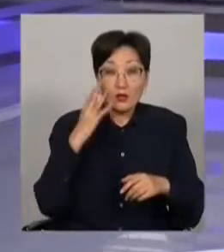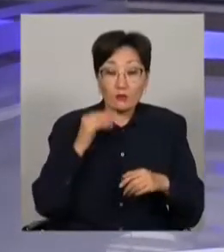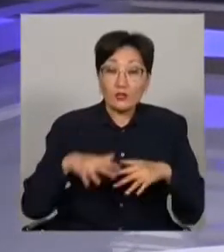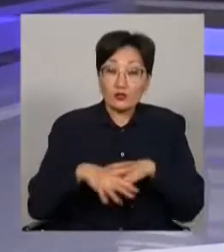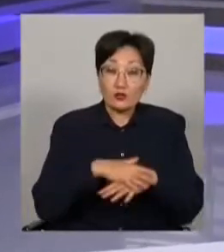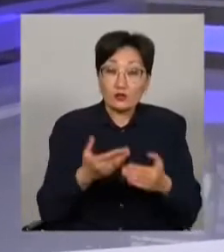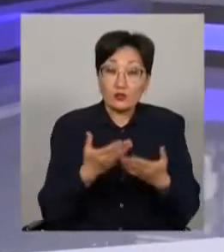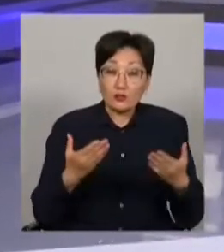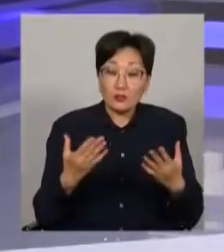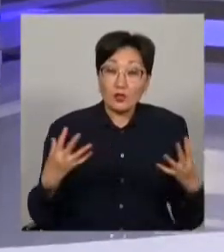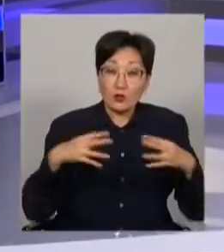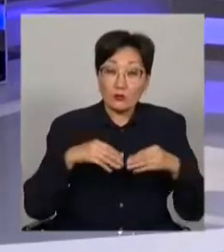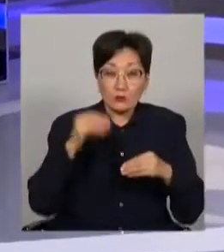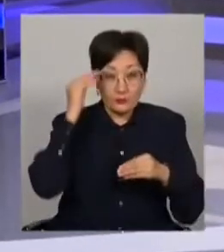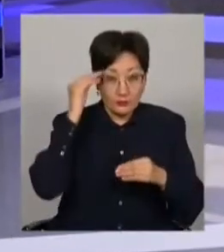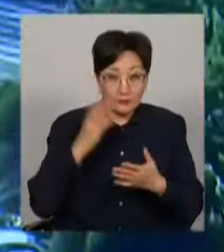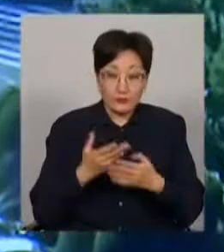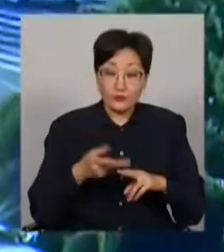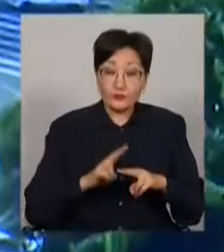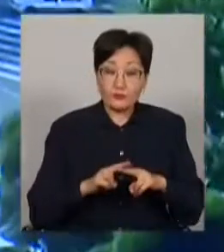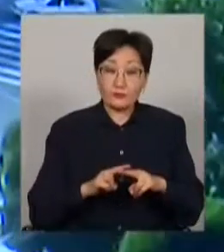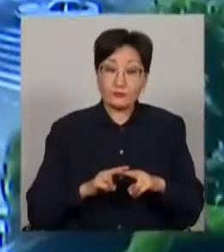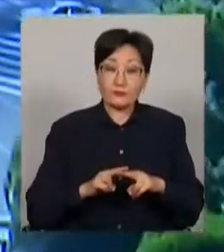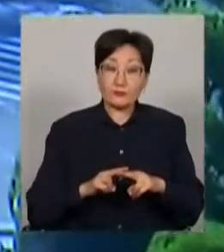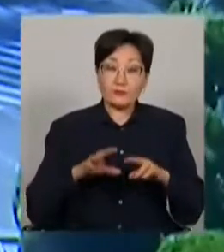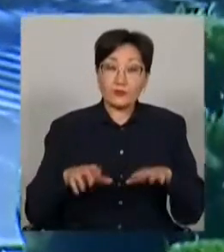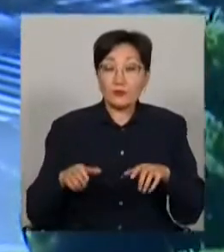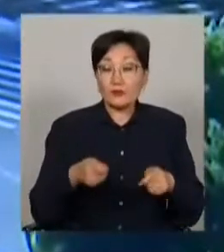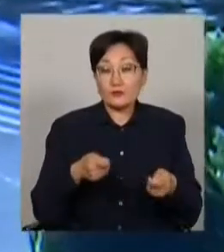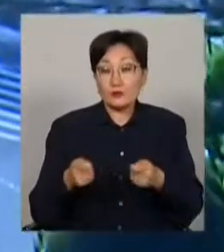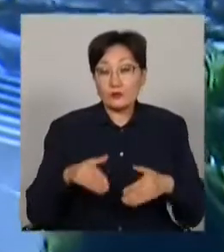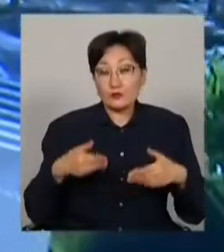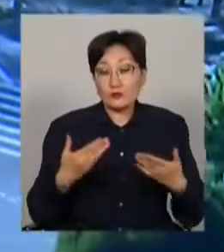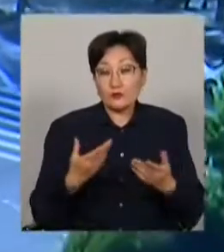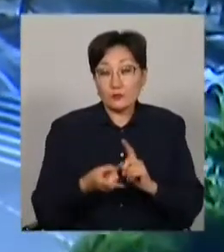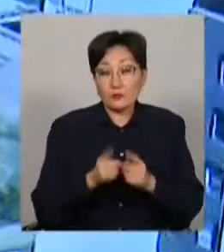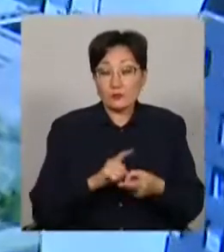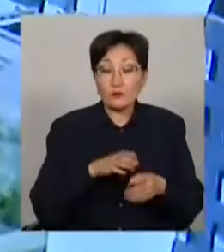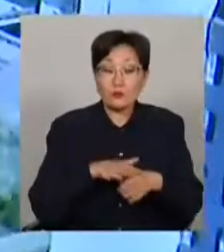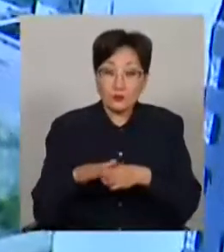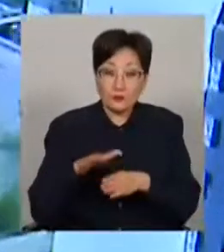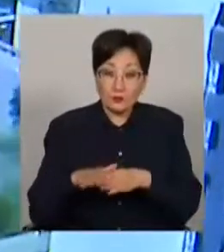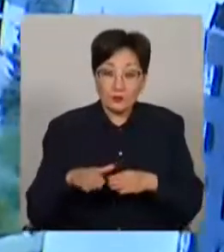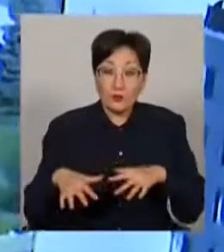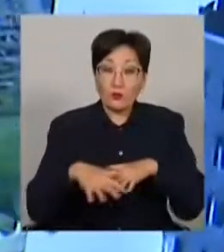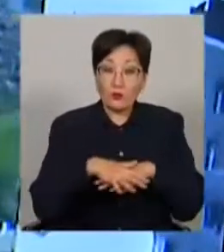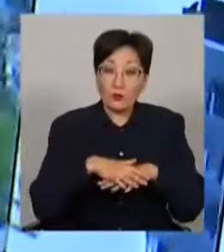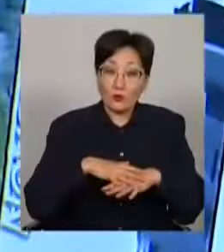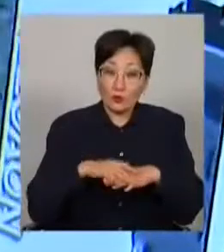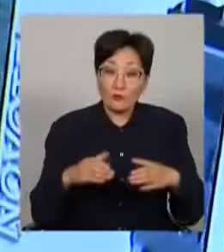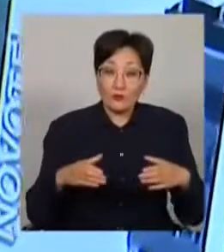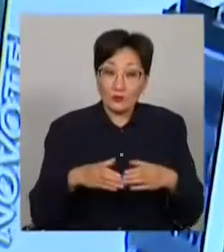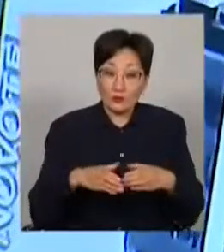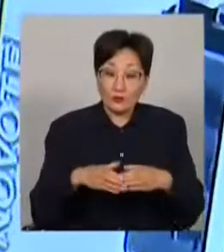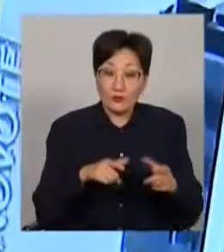деген пікірдеміз. Сондықтан сол президенттің ұсынған реформаларын іске асыруға қоғамдық кеңес дайын